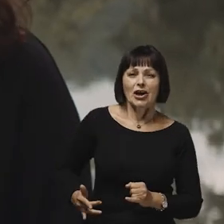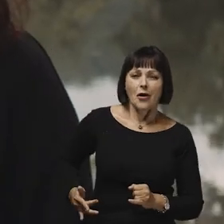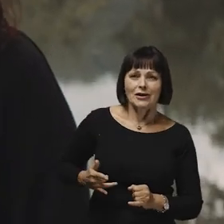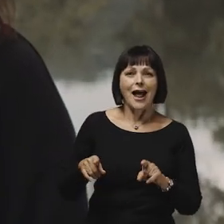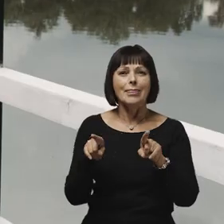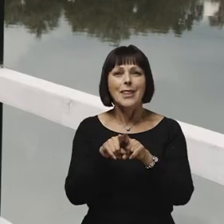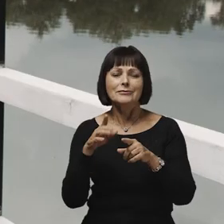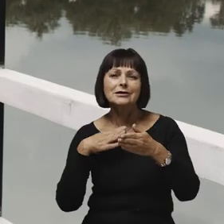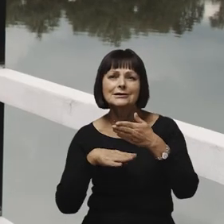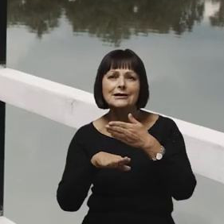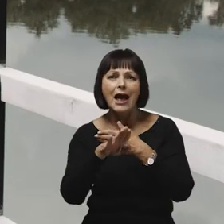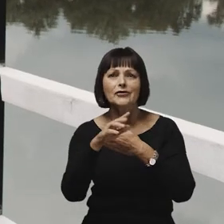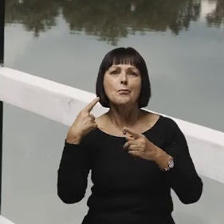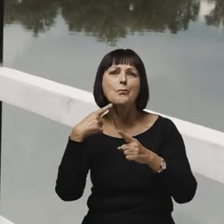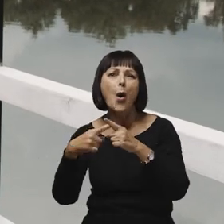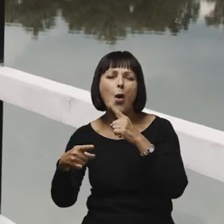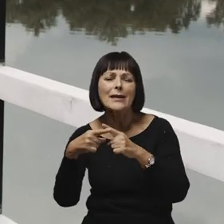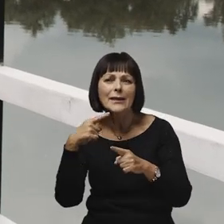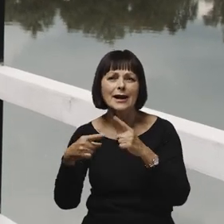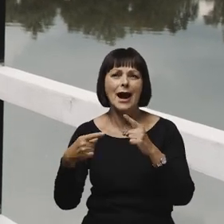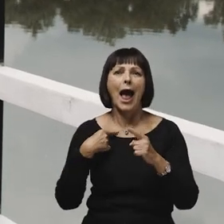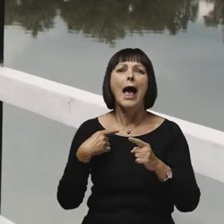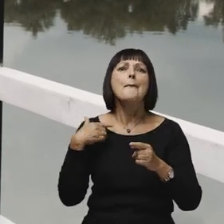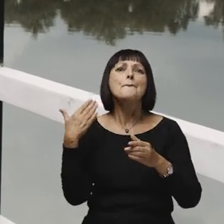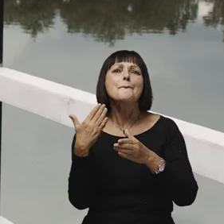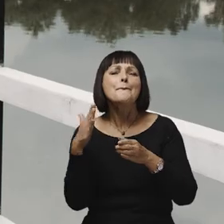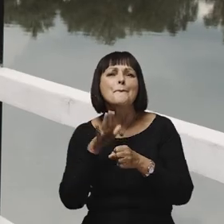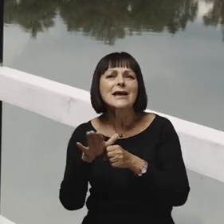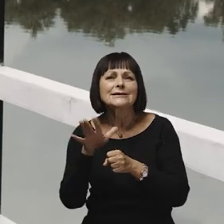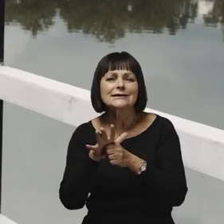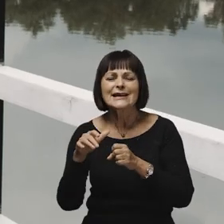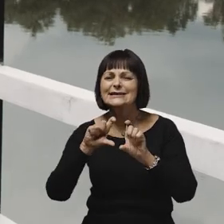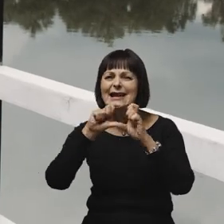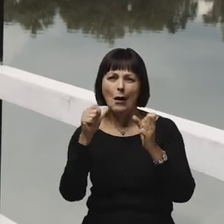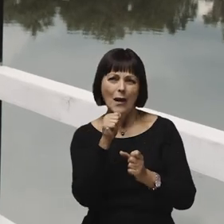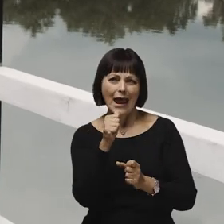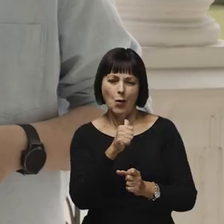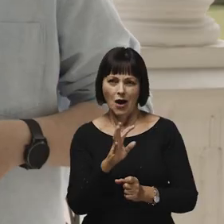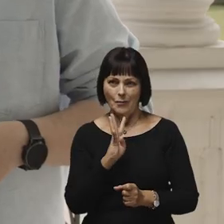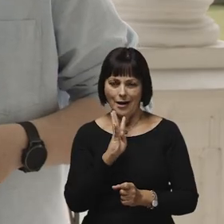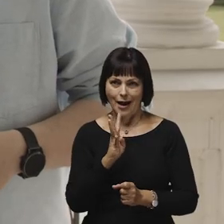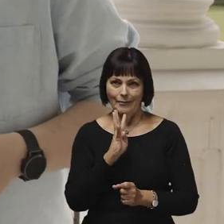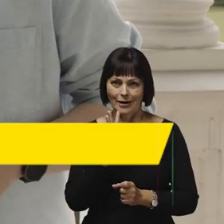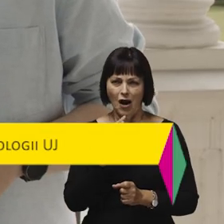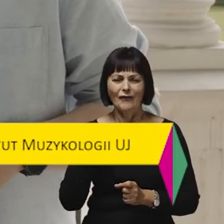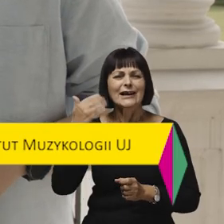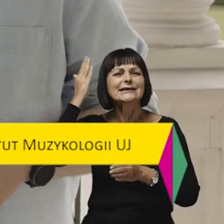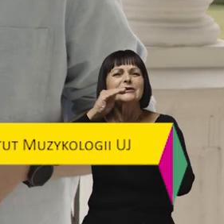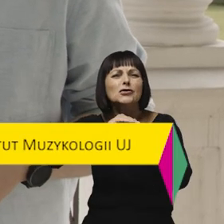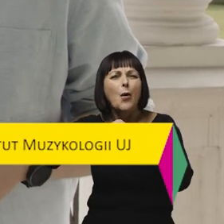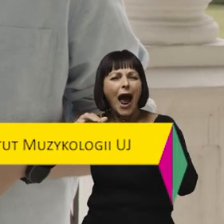także przedstawiciele elity politycznej, biznesowej i kulturalnej Europy i Stanów Zjednoczonych. Światową sławę